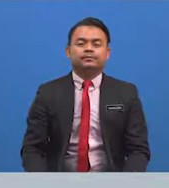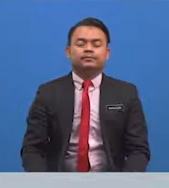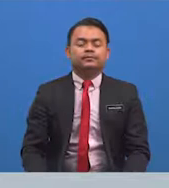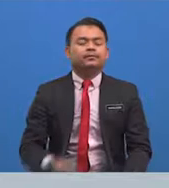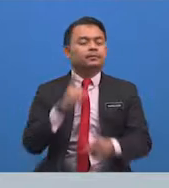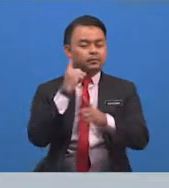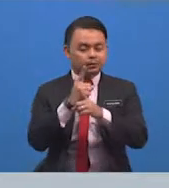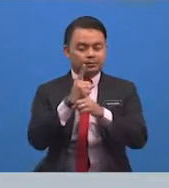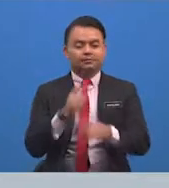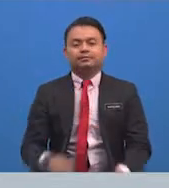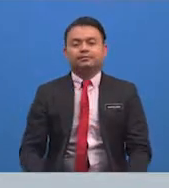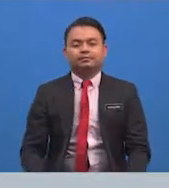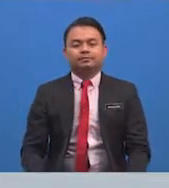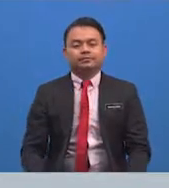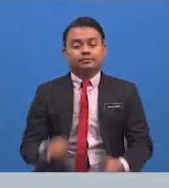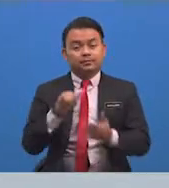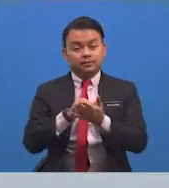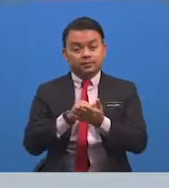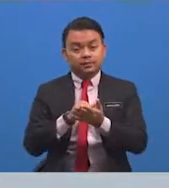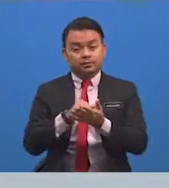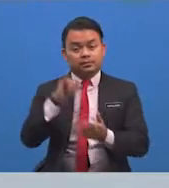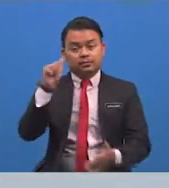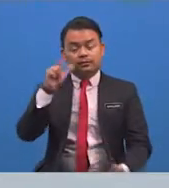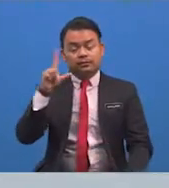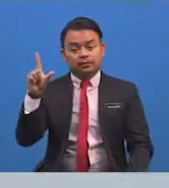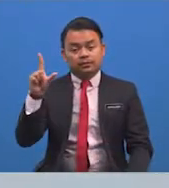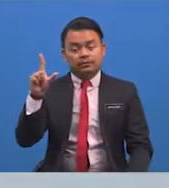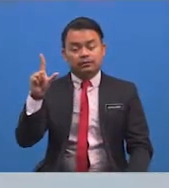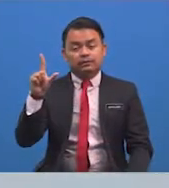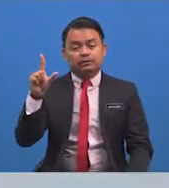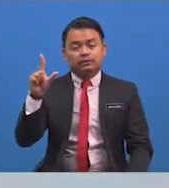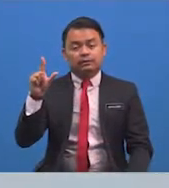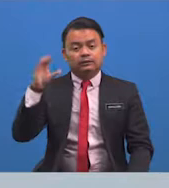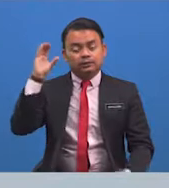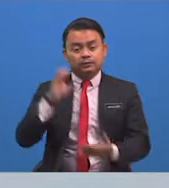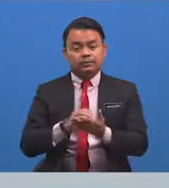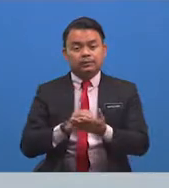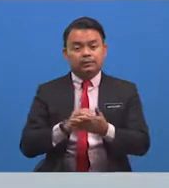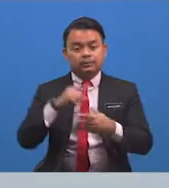Ya, betul. Itu ialah imej berkenaan dengan gitar semula.